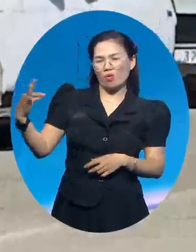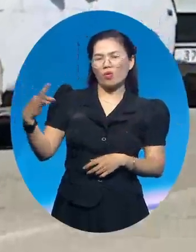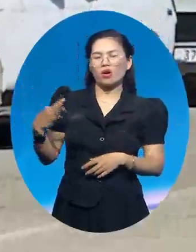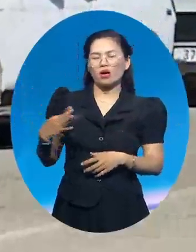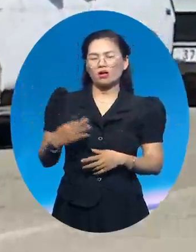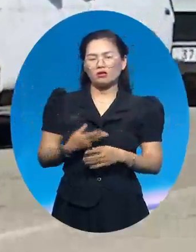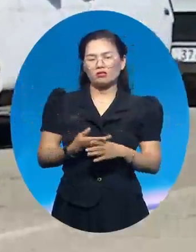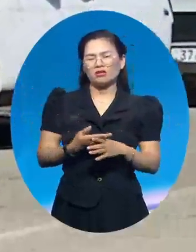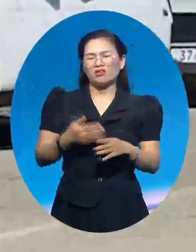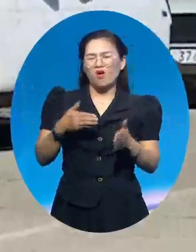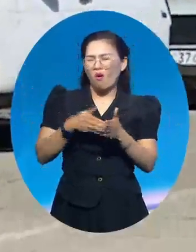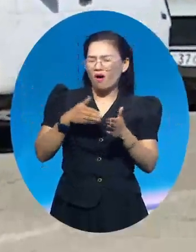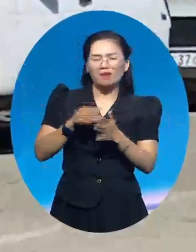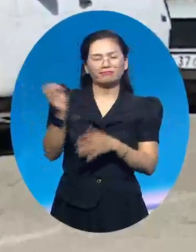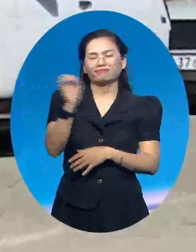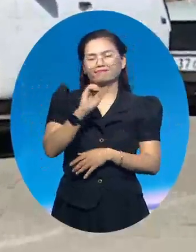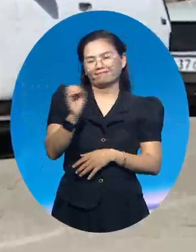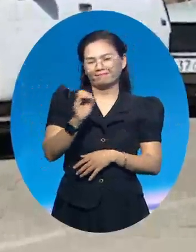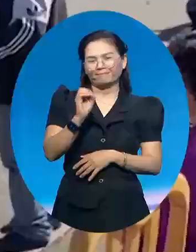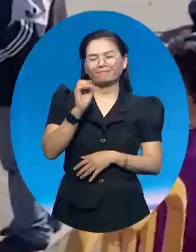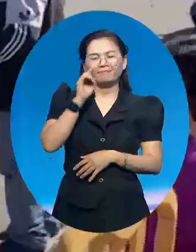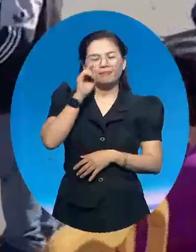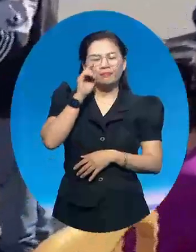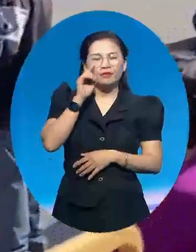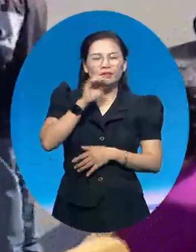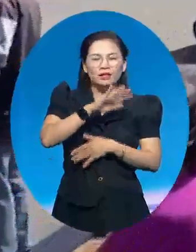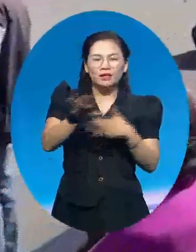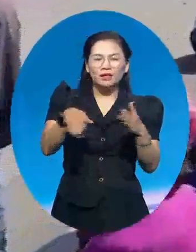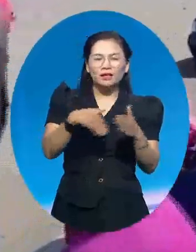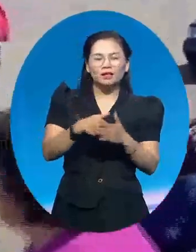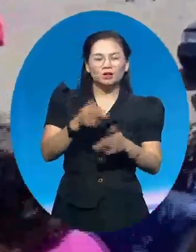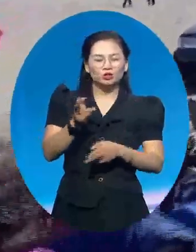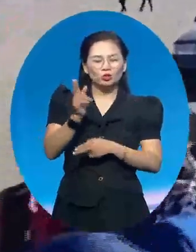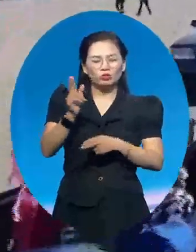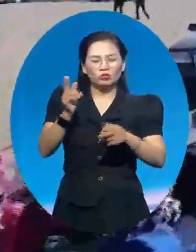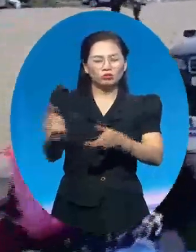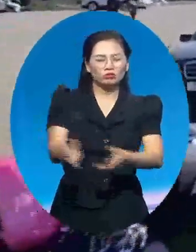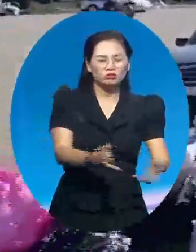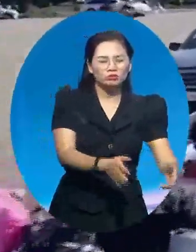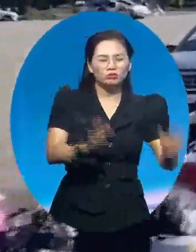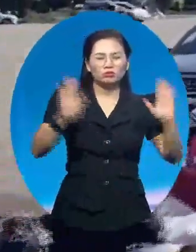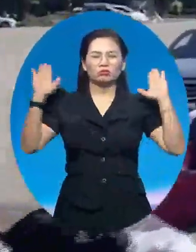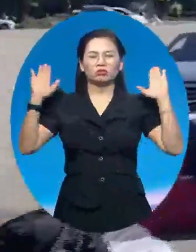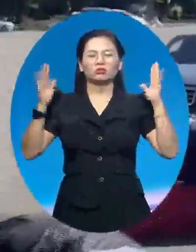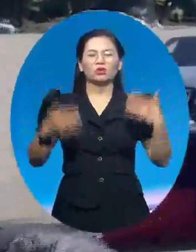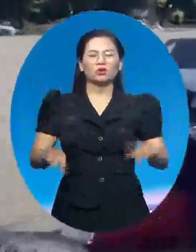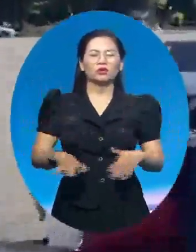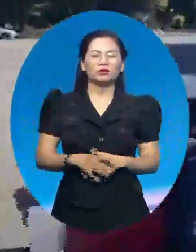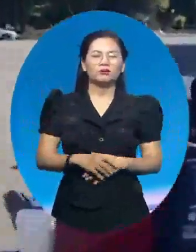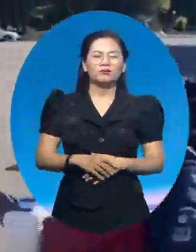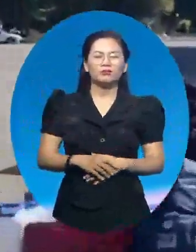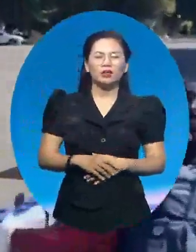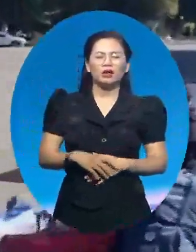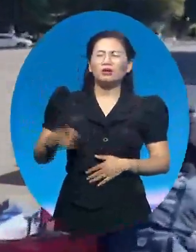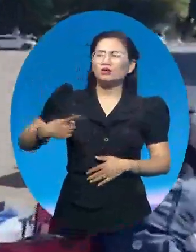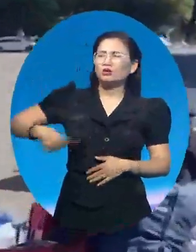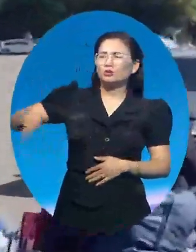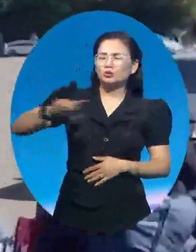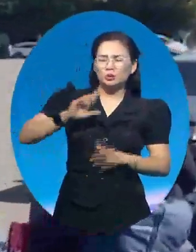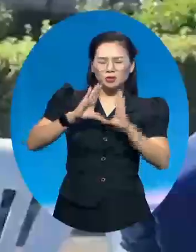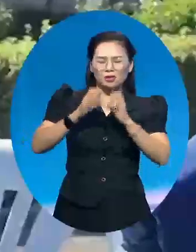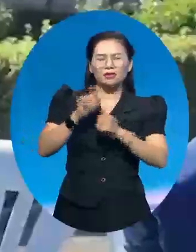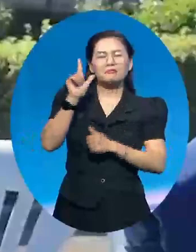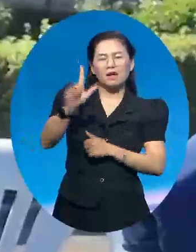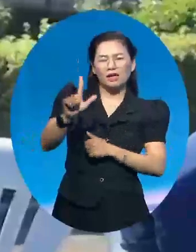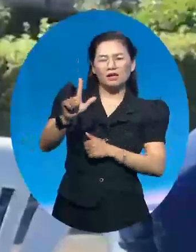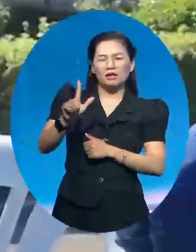lang Lachin của người dân Nagorno-Karabakh, gồm cả những tay súng đã hạ vũ khí. Gia đình chúng tôi có 7 người, chúng